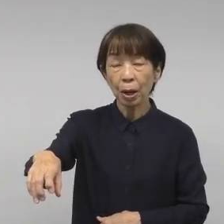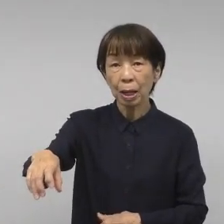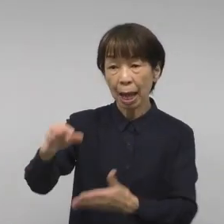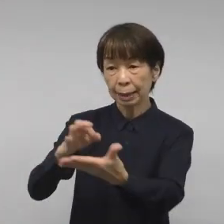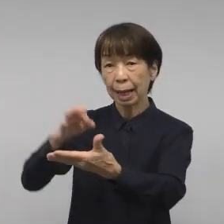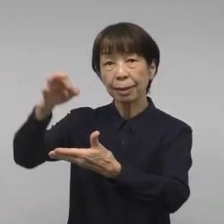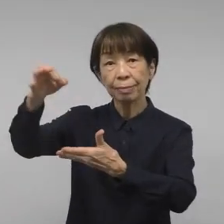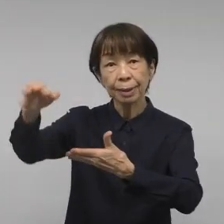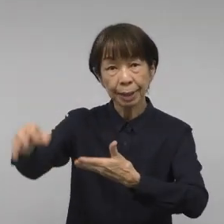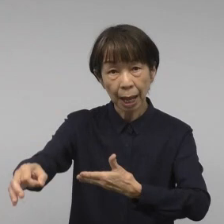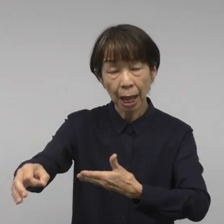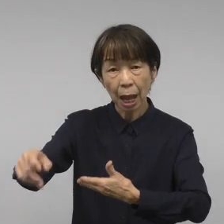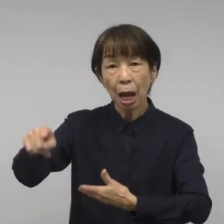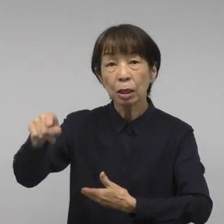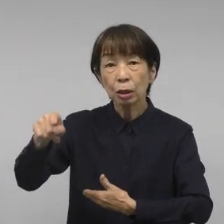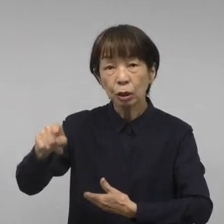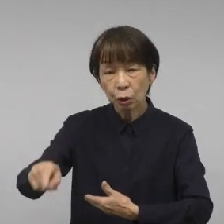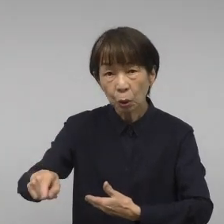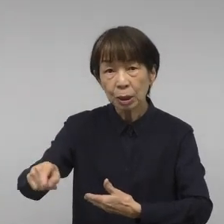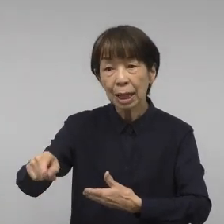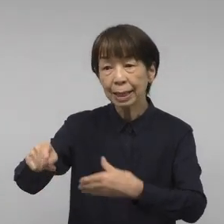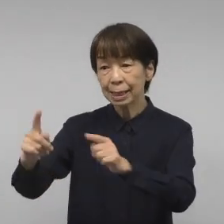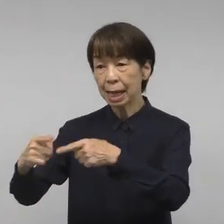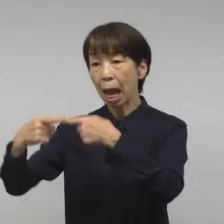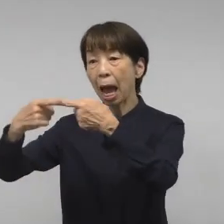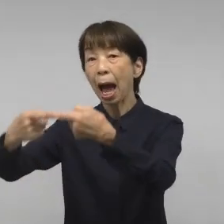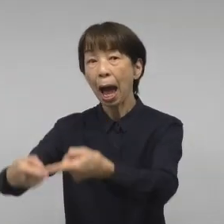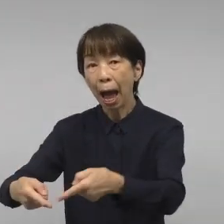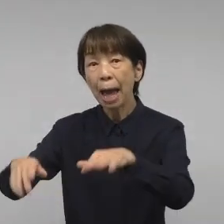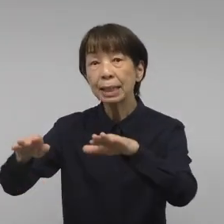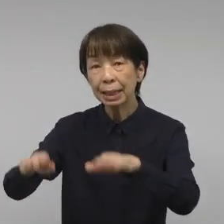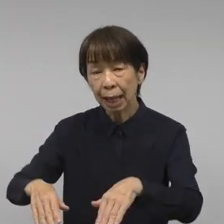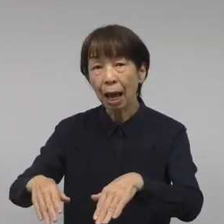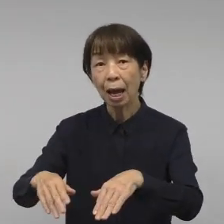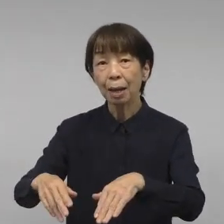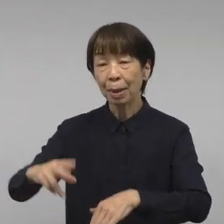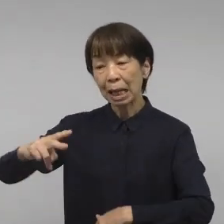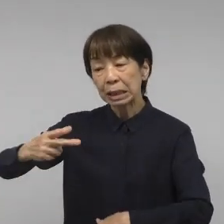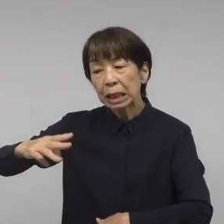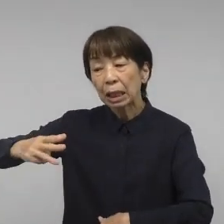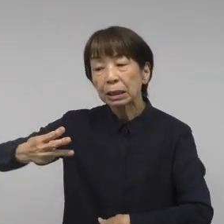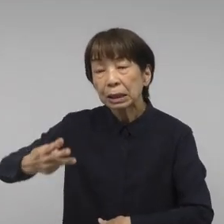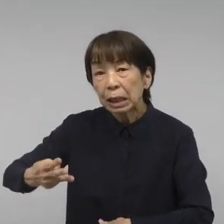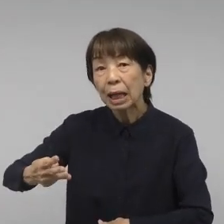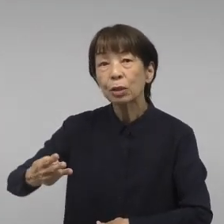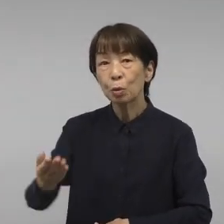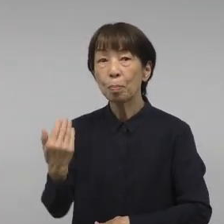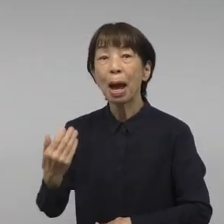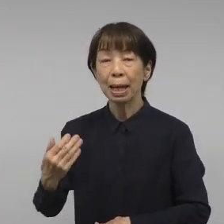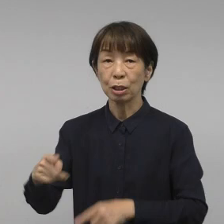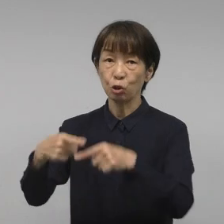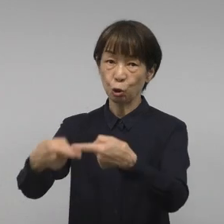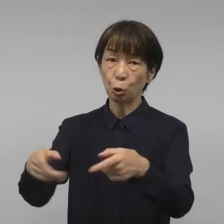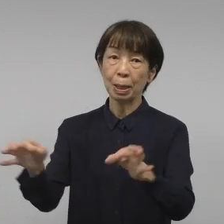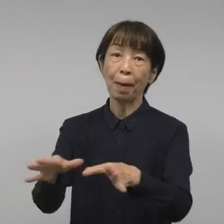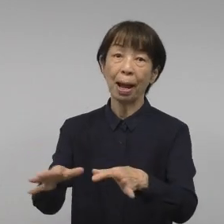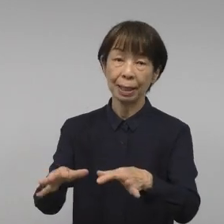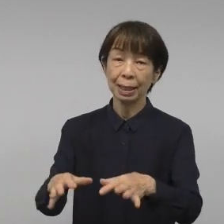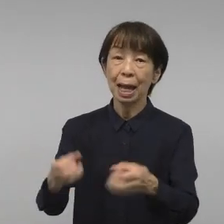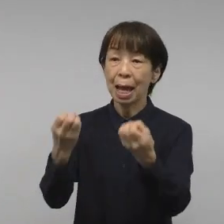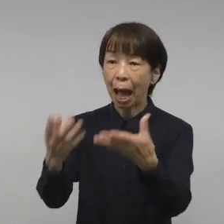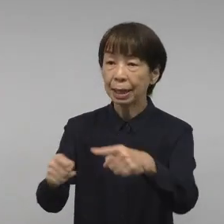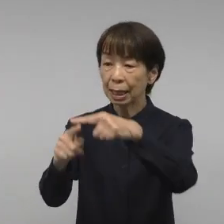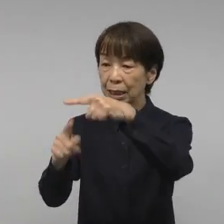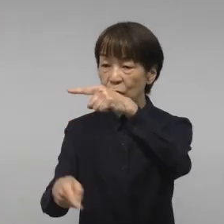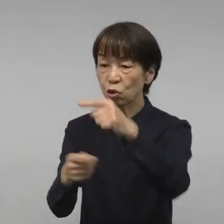購入して、そちらに新たに入居したばかりというふうなね、入居してまだ 2,3 ヶ月というふうなことでありましたが、友人市の新しい庁